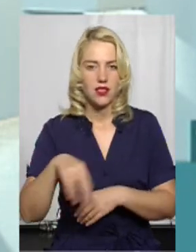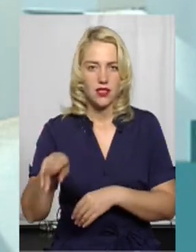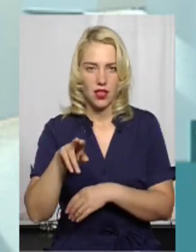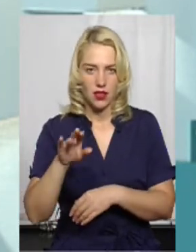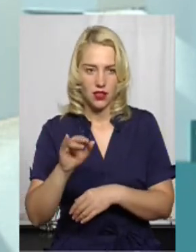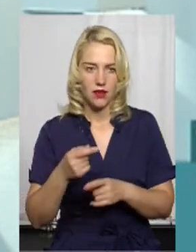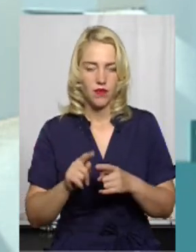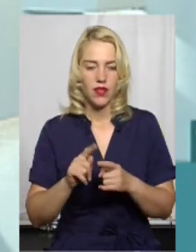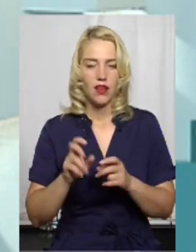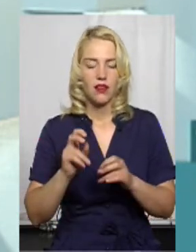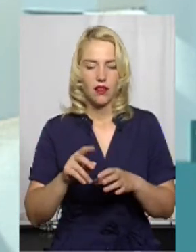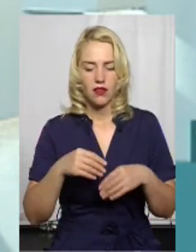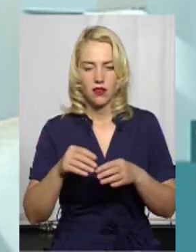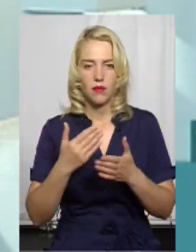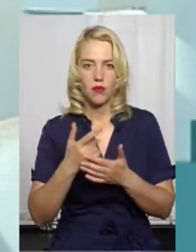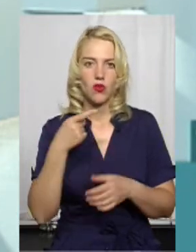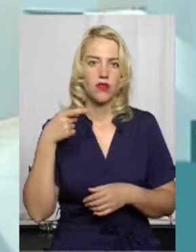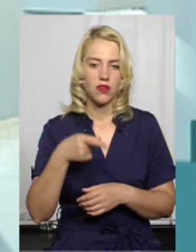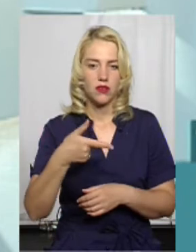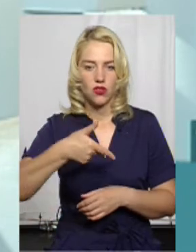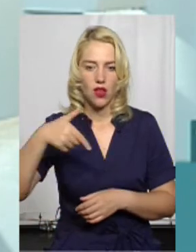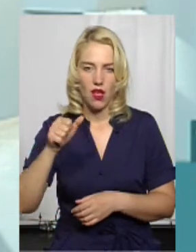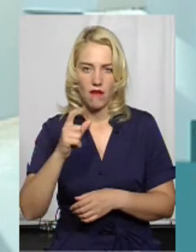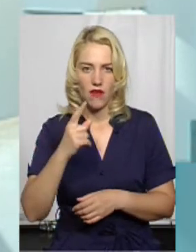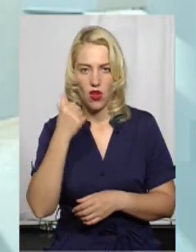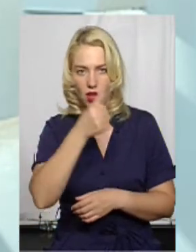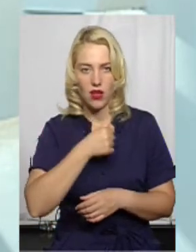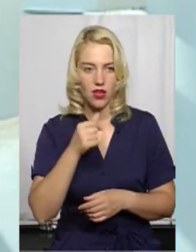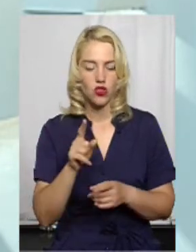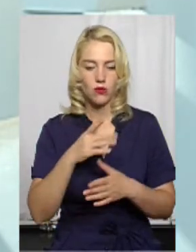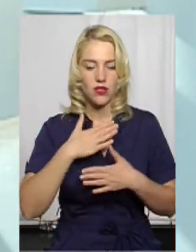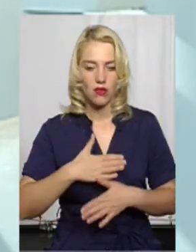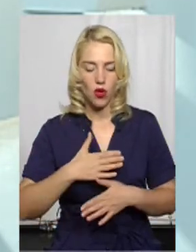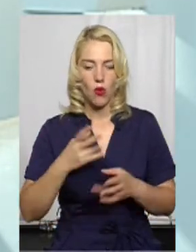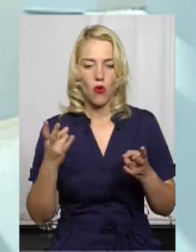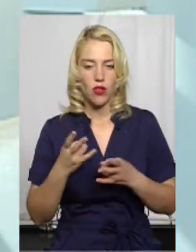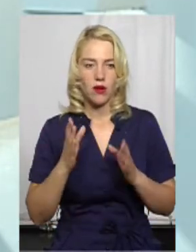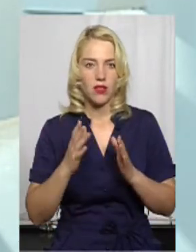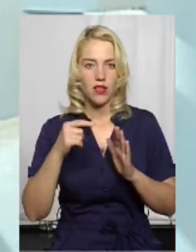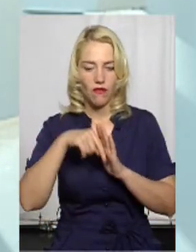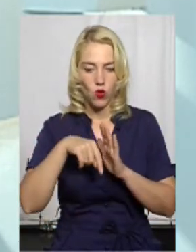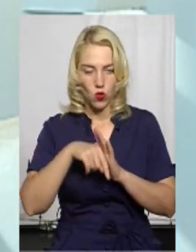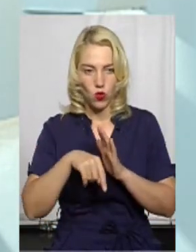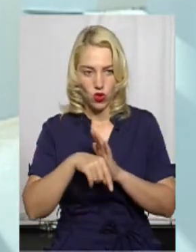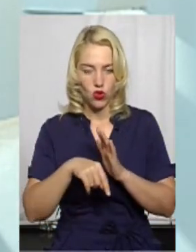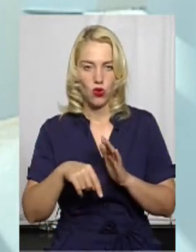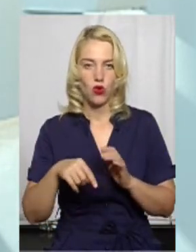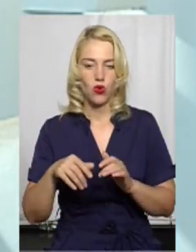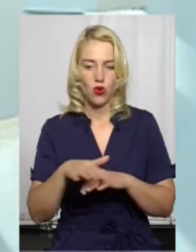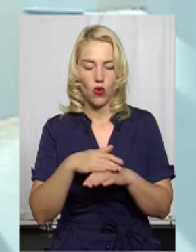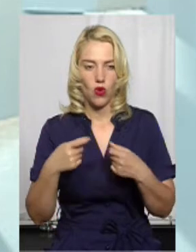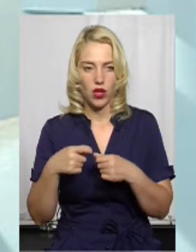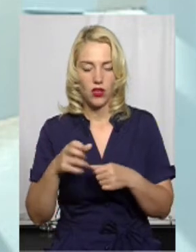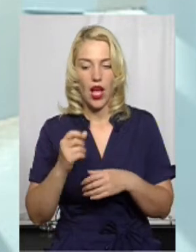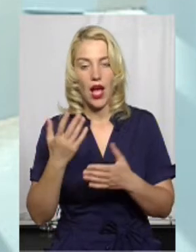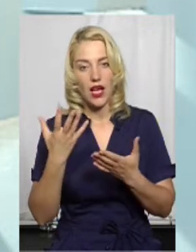темпами, якими вони зараз висаджуються, десь біля 1000 гектар в рік, щоб просто задовольнити потреби внутрішнього ринку. Але є ще така